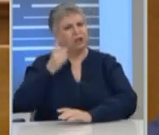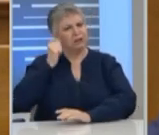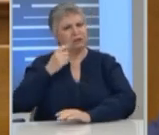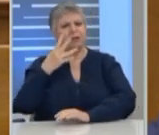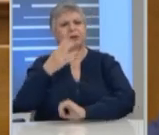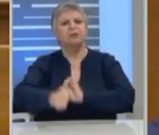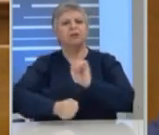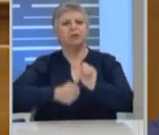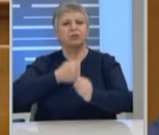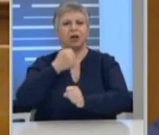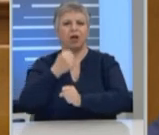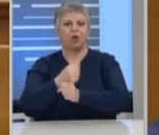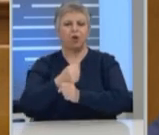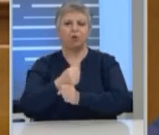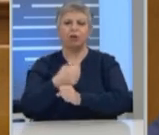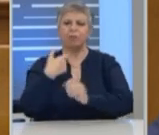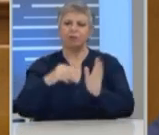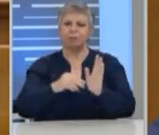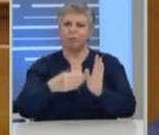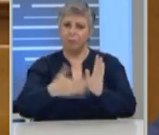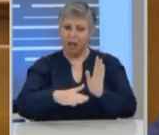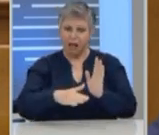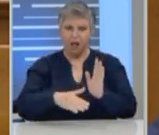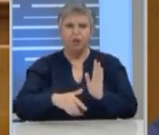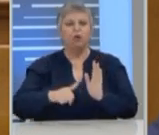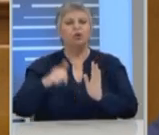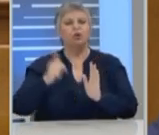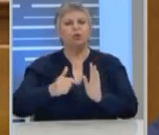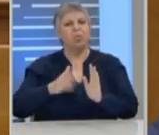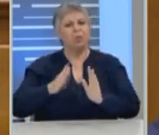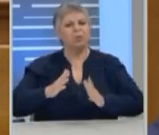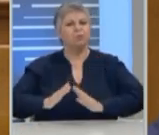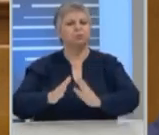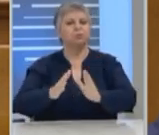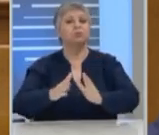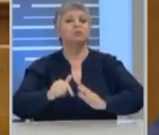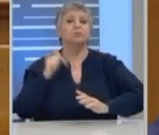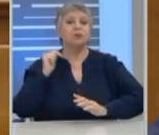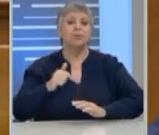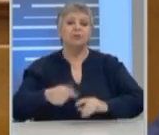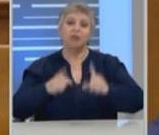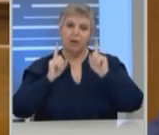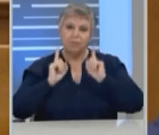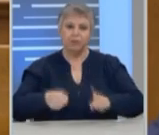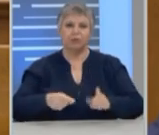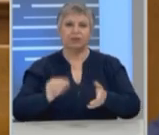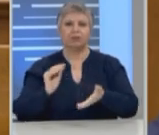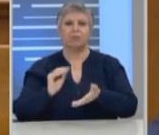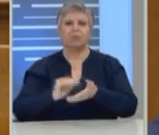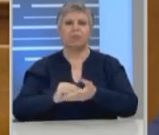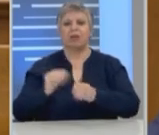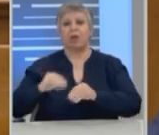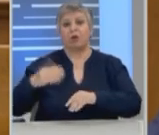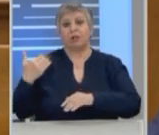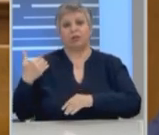μνημόνιο, το φέραμε μπροστά στον ελληνικό λαό, και γι' αυτό ρηχτήκαμε σε αυτή τη μάχη. Και γι' αυτό συνεχίζουμε να παλεύουμε και